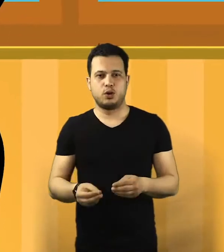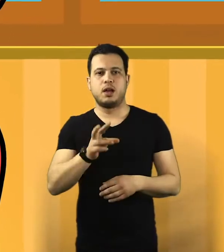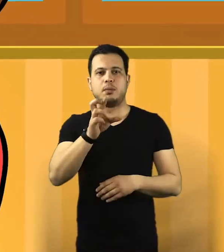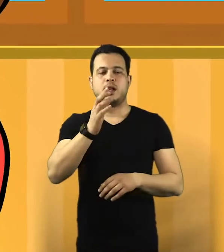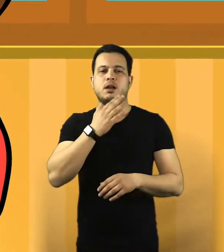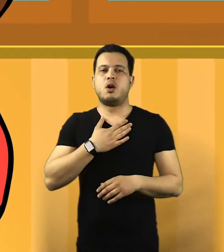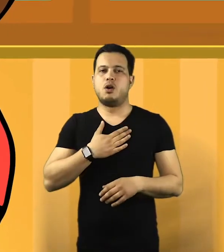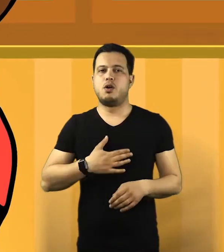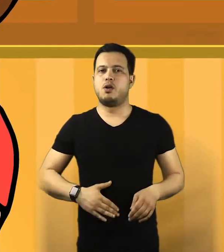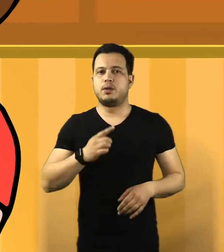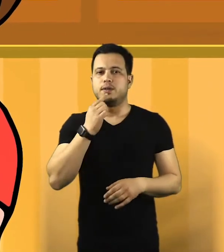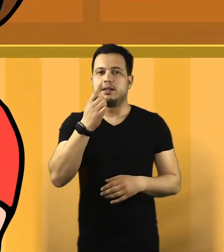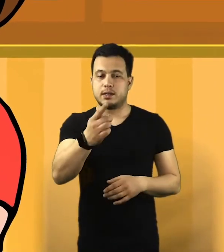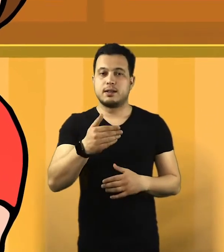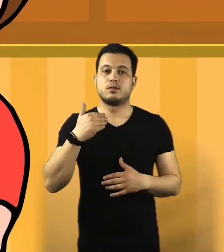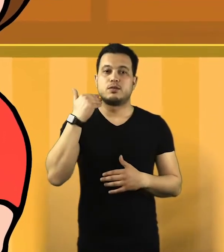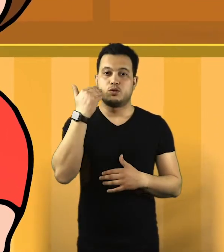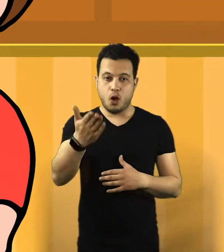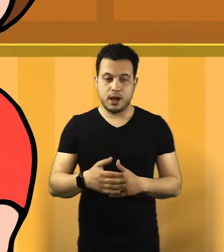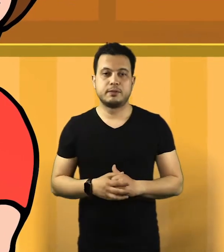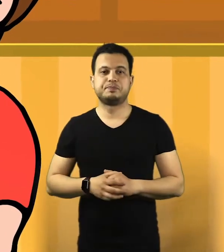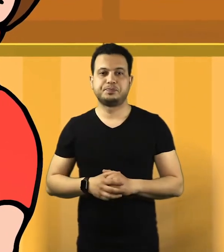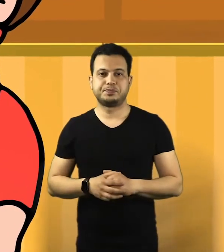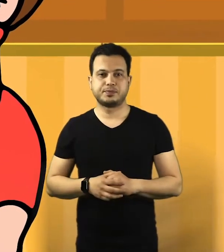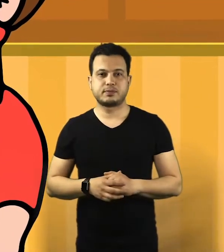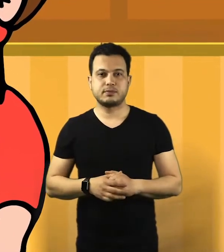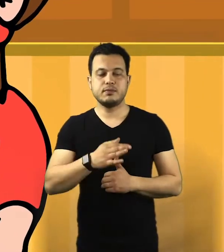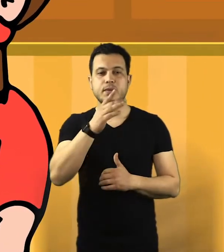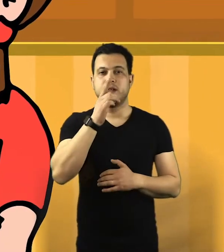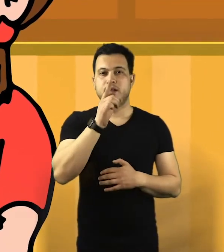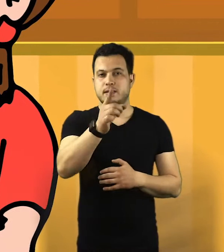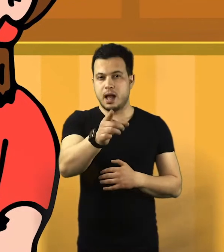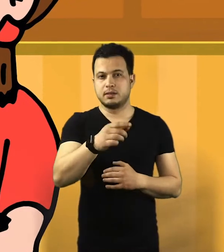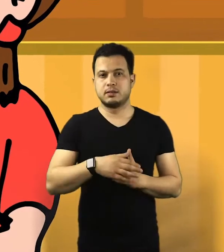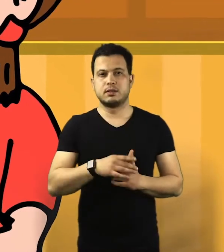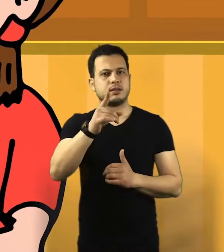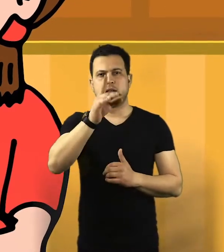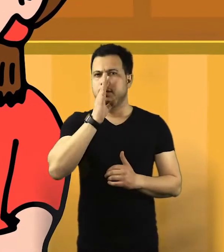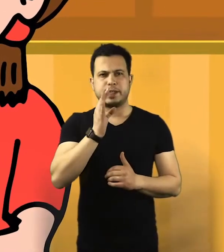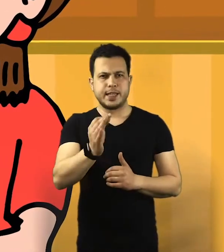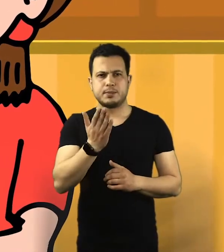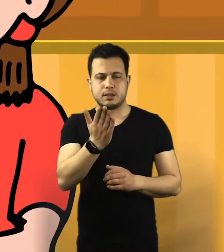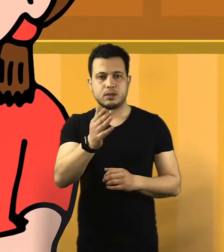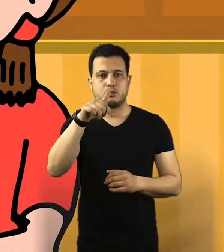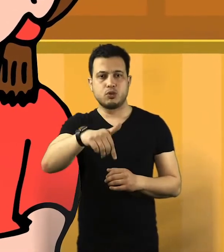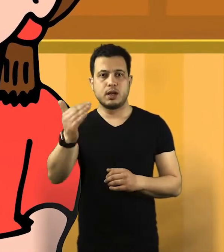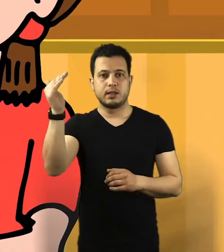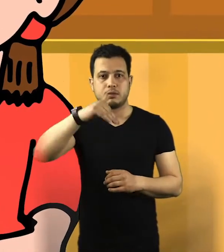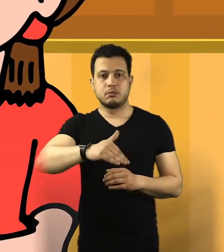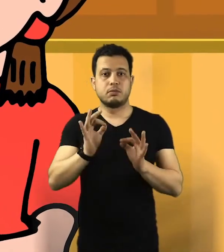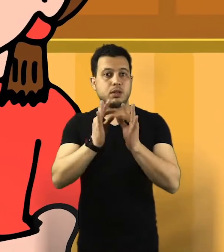oh diye derin bir nefes çekti Sonra Sen, sen de kimsin? Hem buraya nasıl